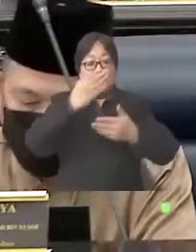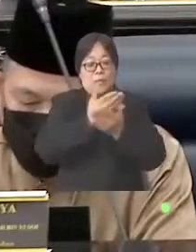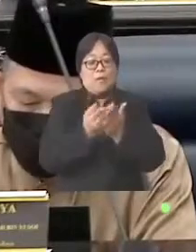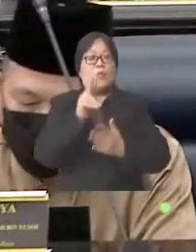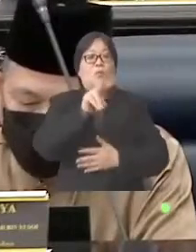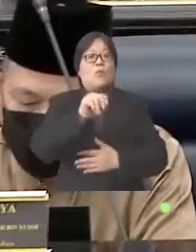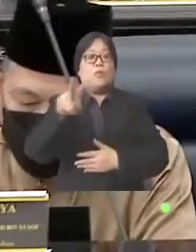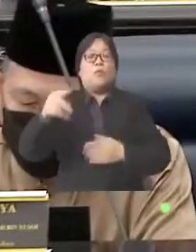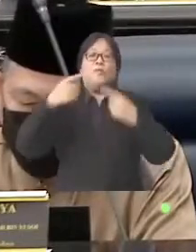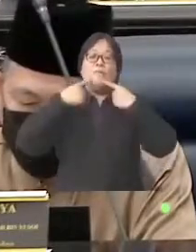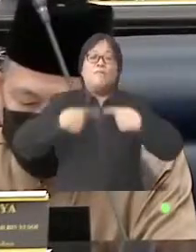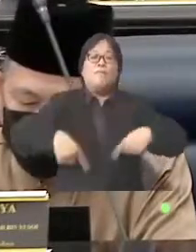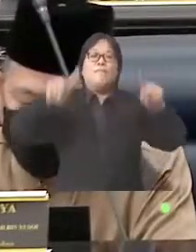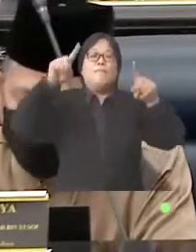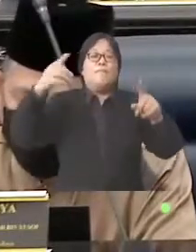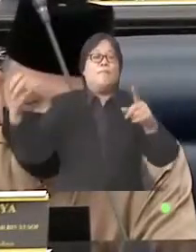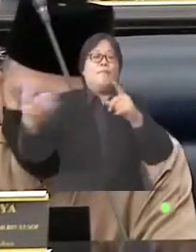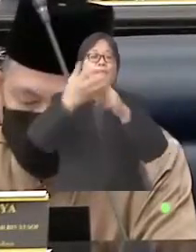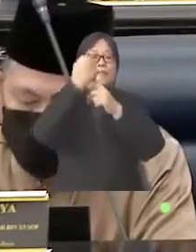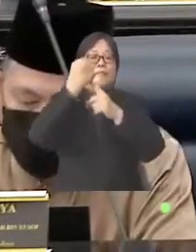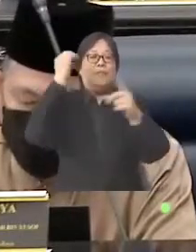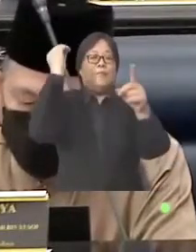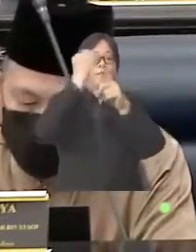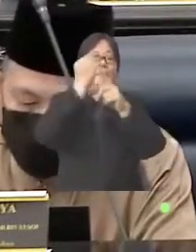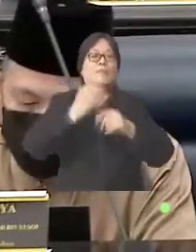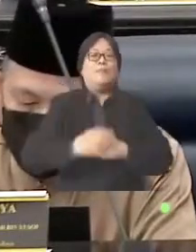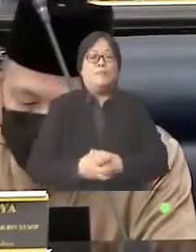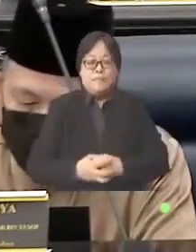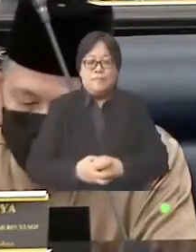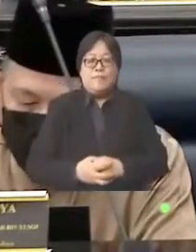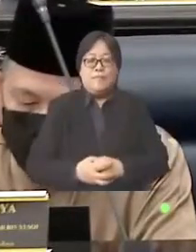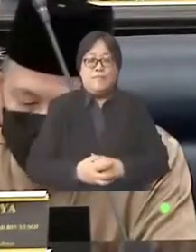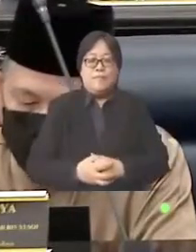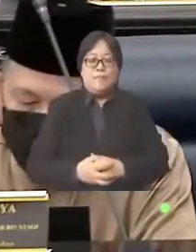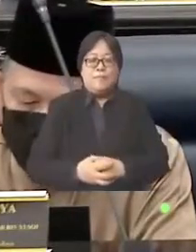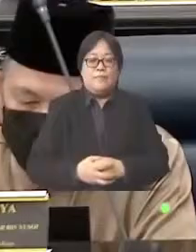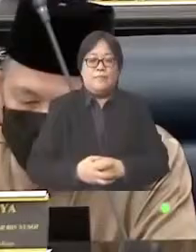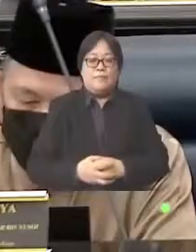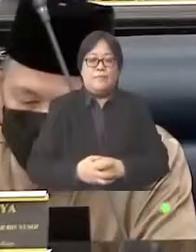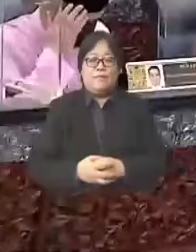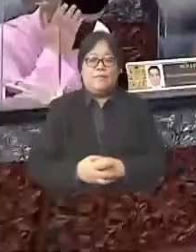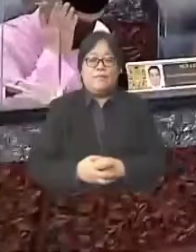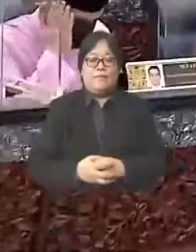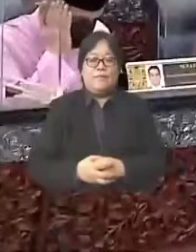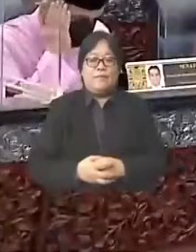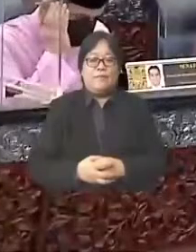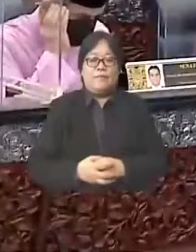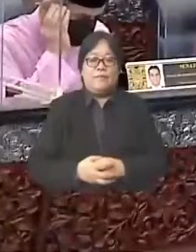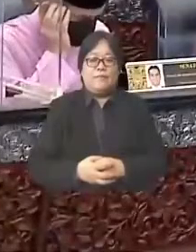aja 2022 bejaya mencapai objektif yang disasarkan hai hai